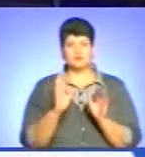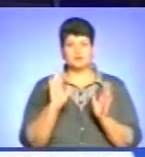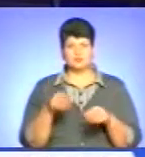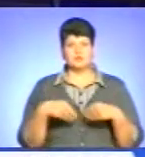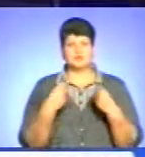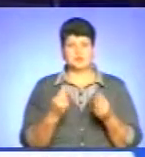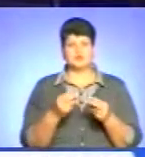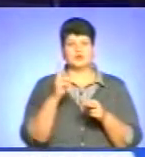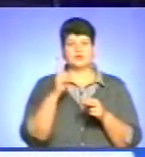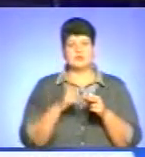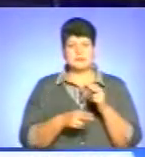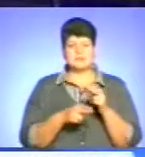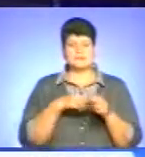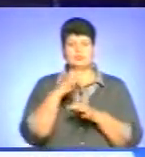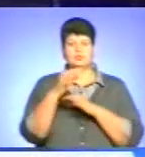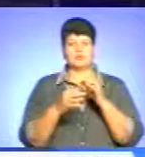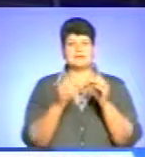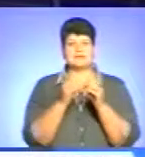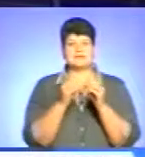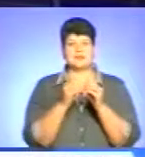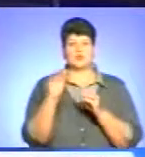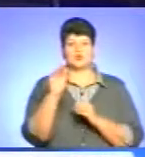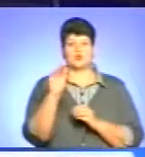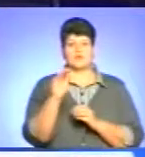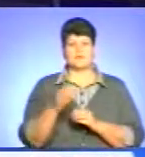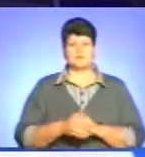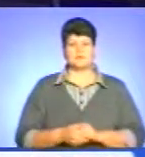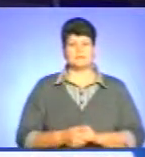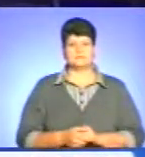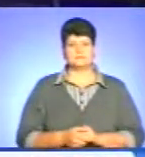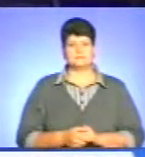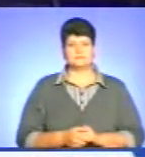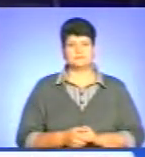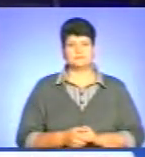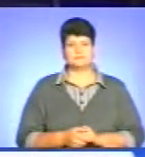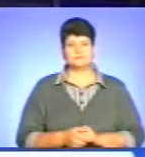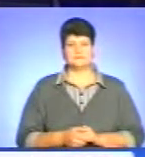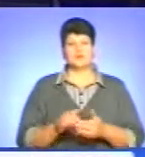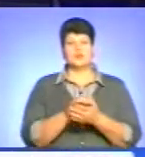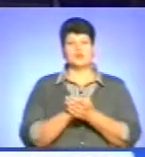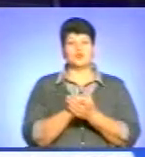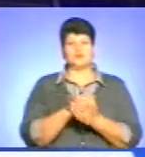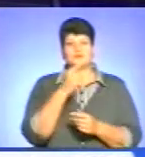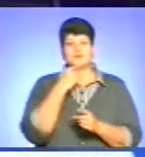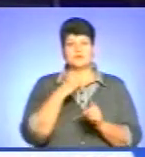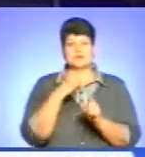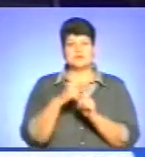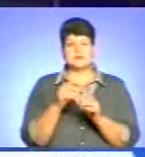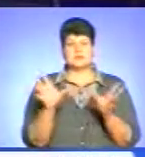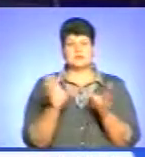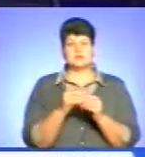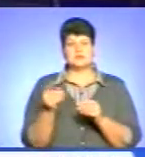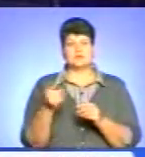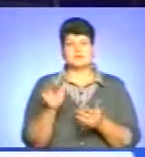до кінця доби 10 жовтня. Товариство Червоного Хреста спільно із